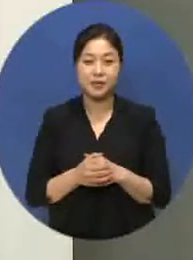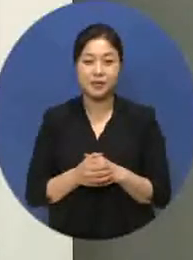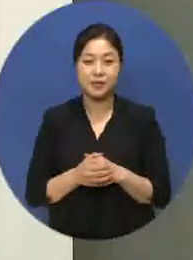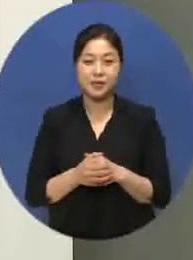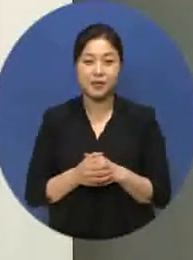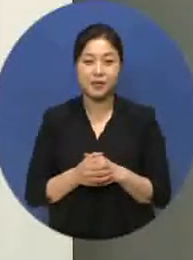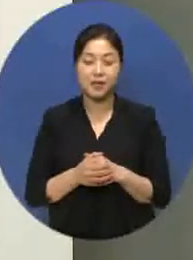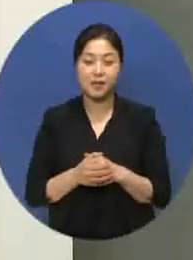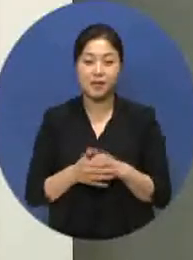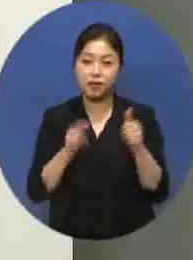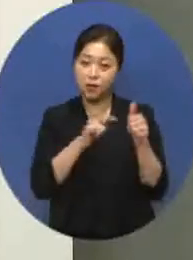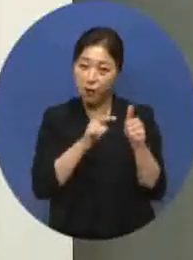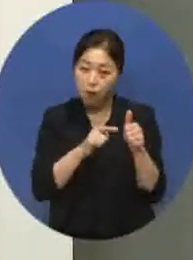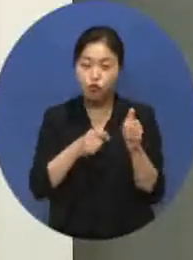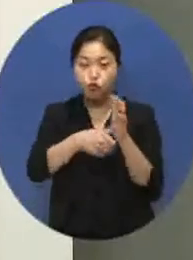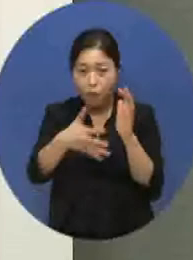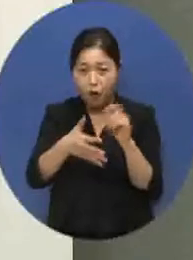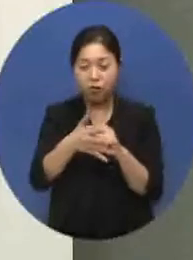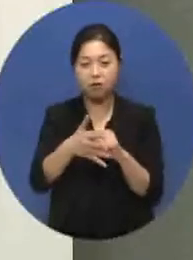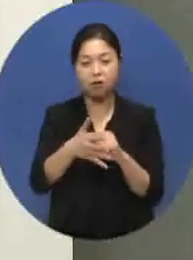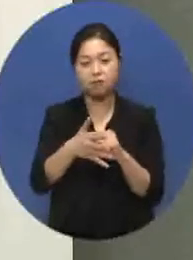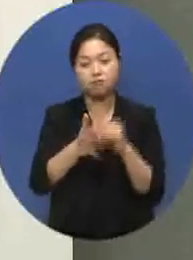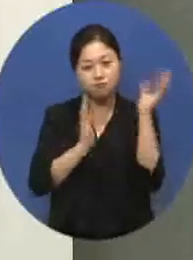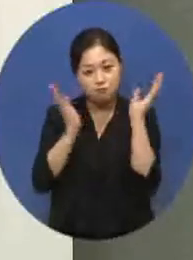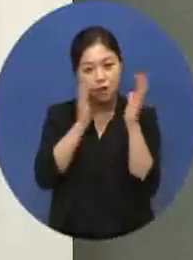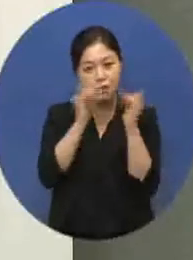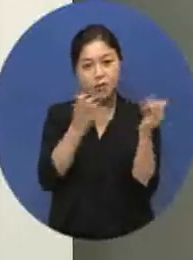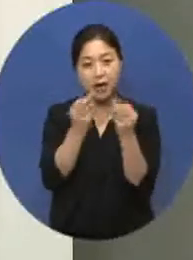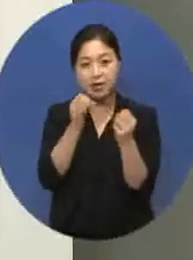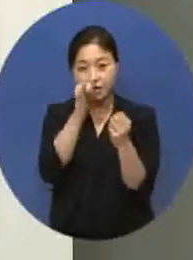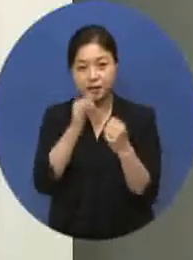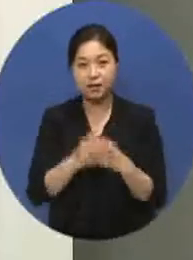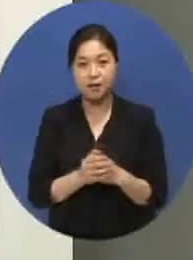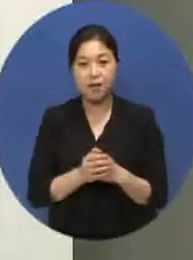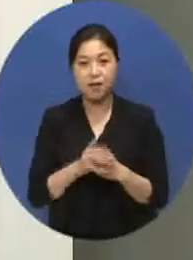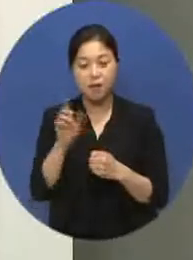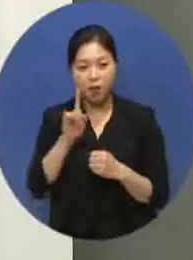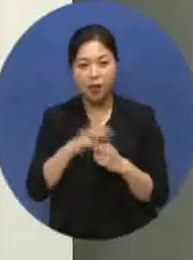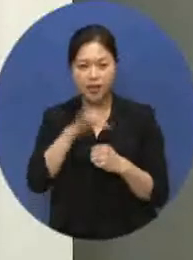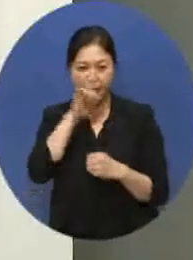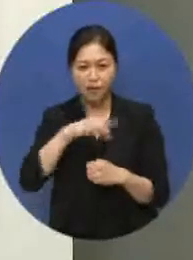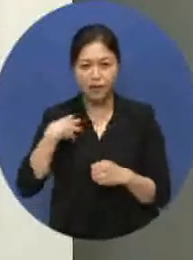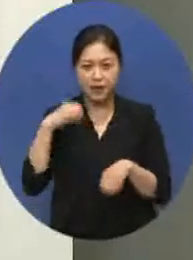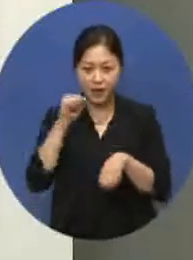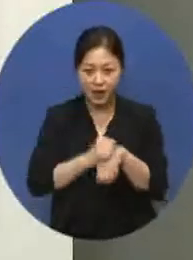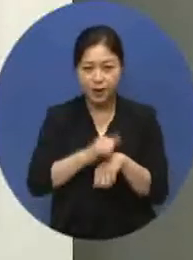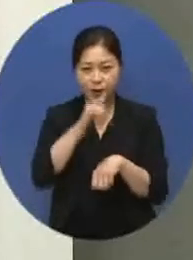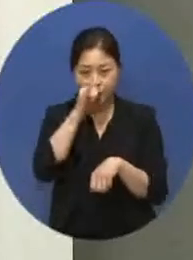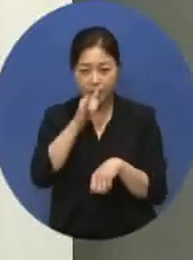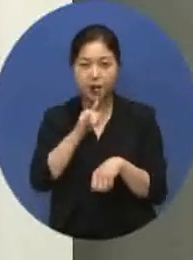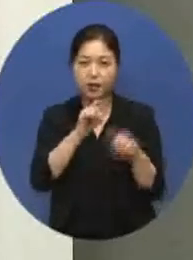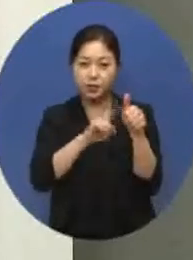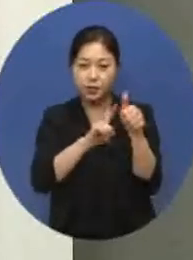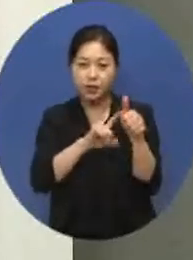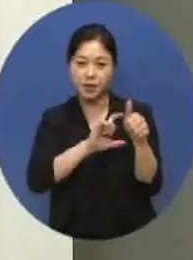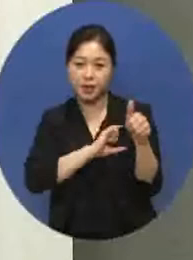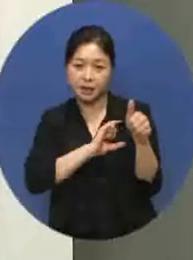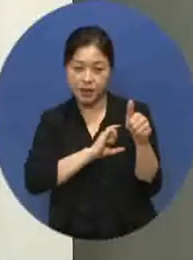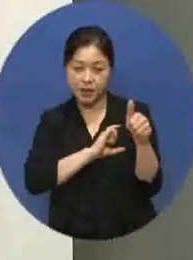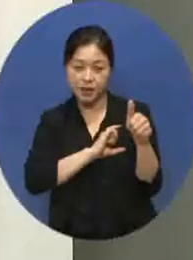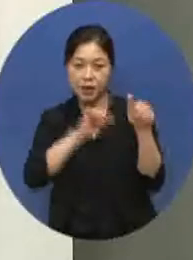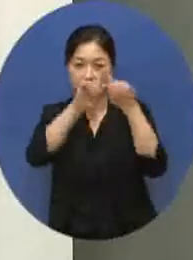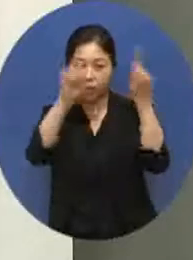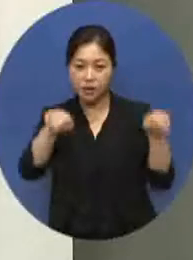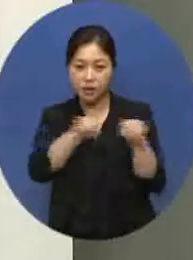배우가 많아요. 그렇습니다. 뭐 유명한 악역도 잘하고 그분의 이름이